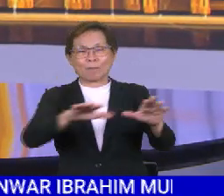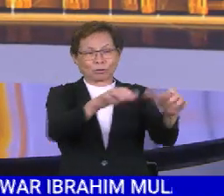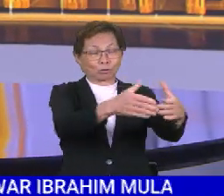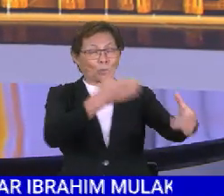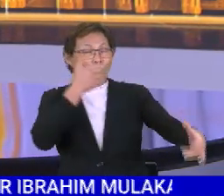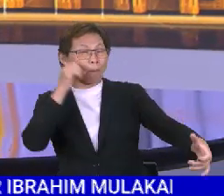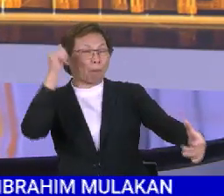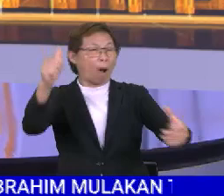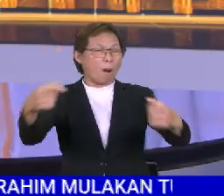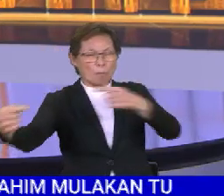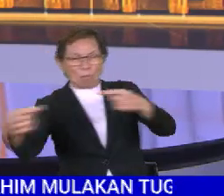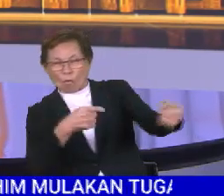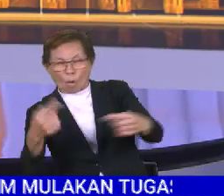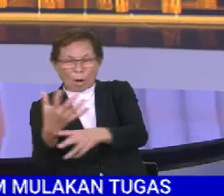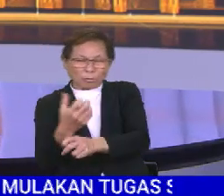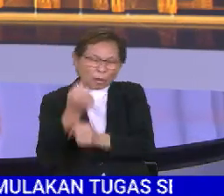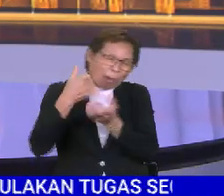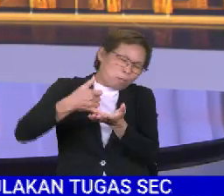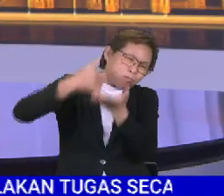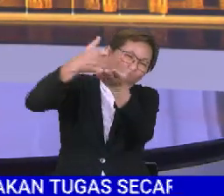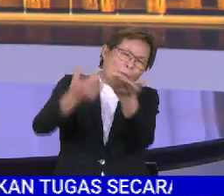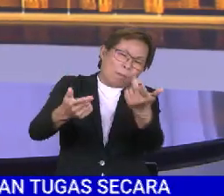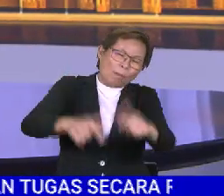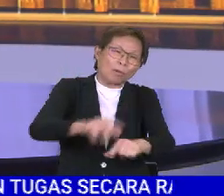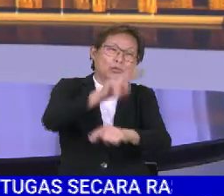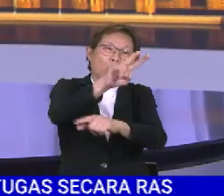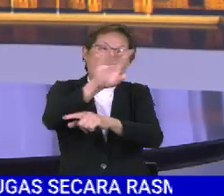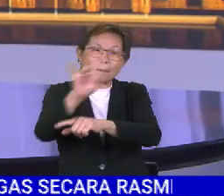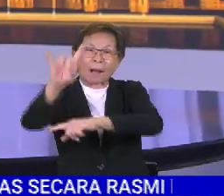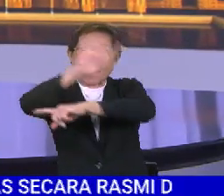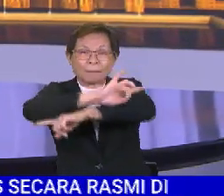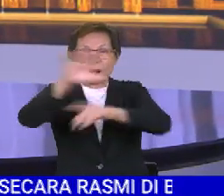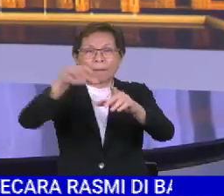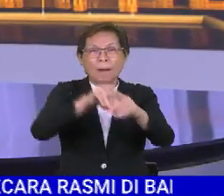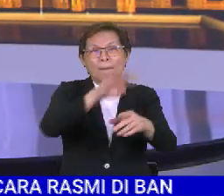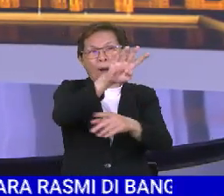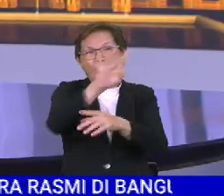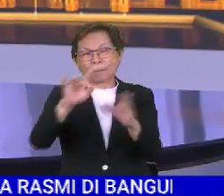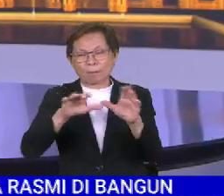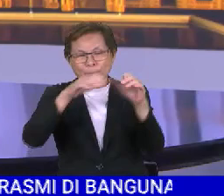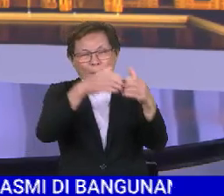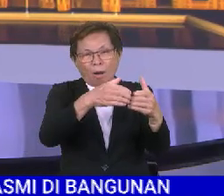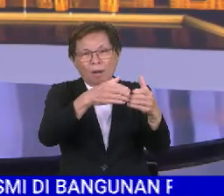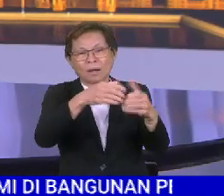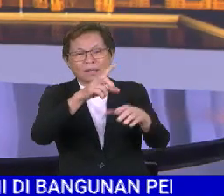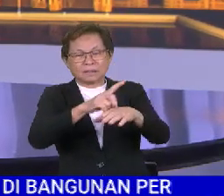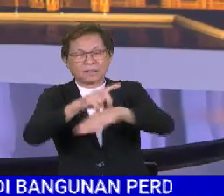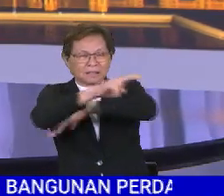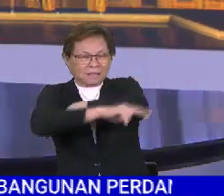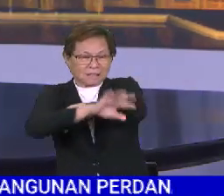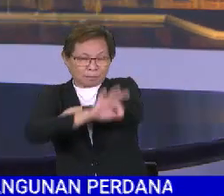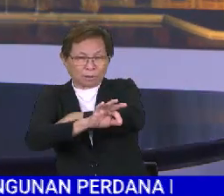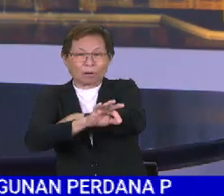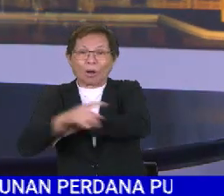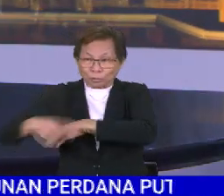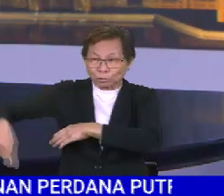merebut trofi berprestij itu. Berlangsung selama 28 hari melibatkan 48 pasukan di nilai negeri 9,